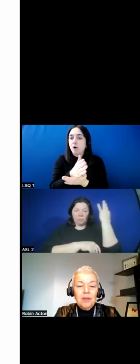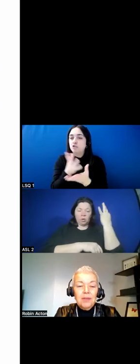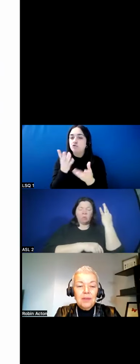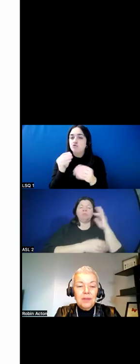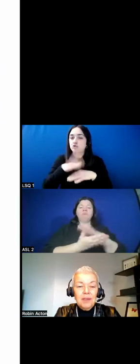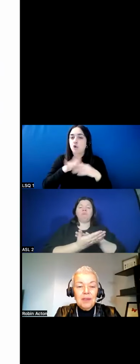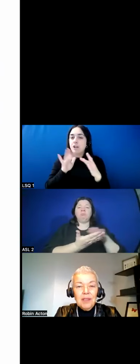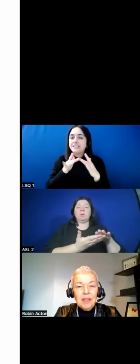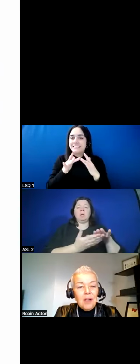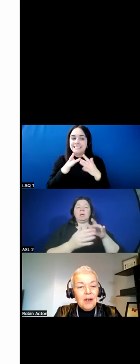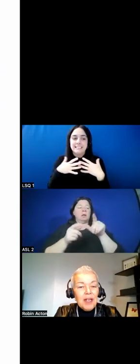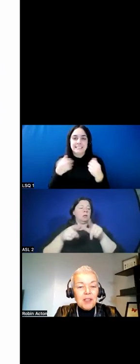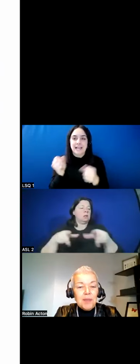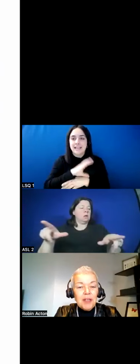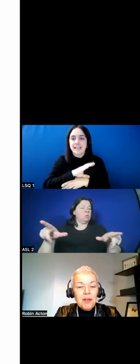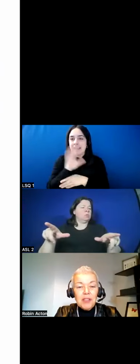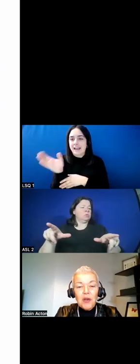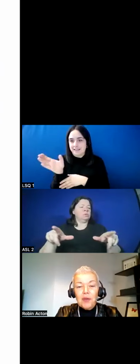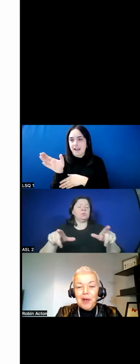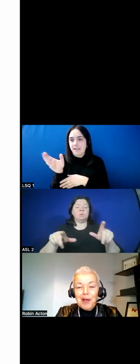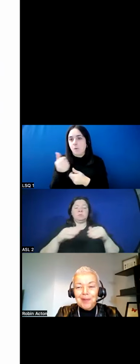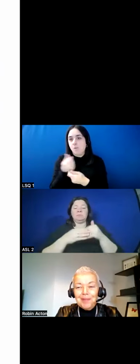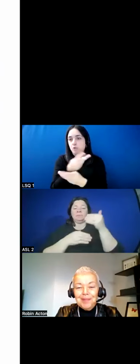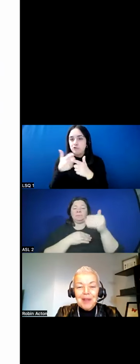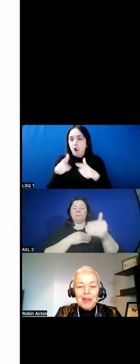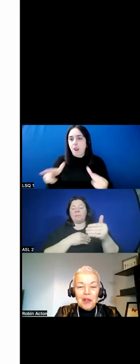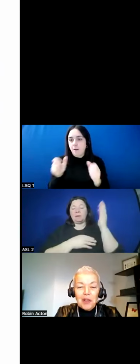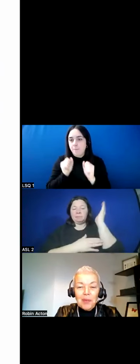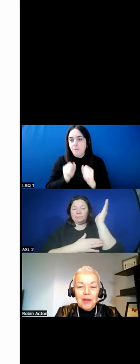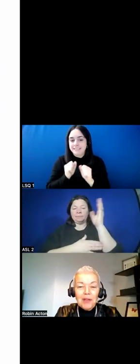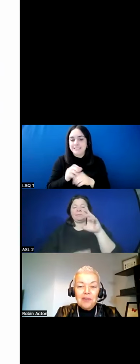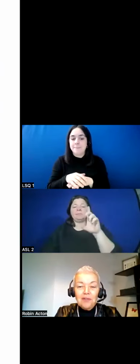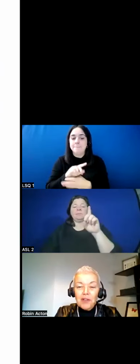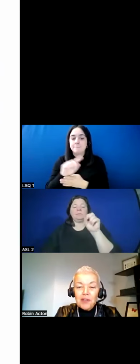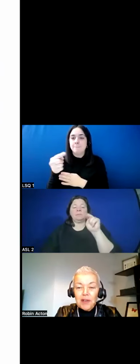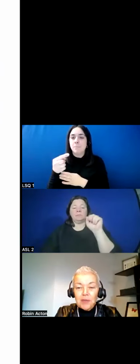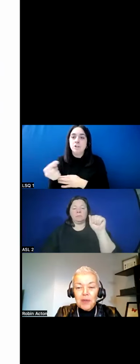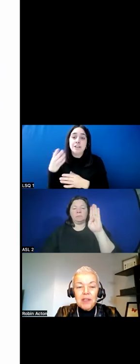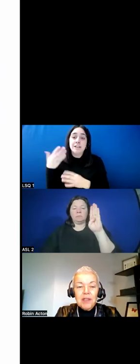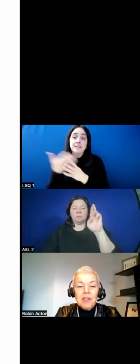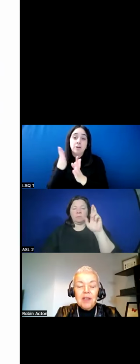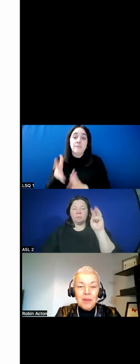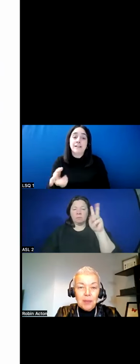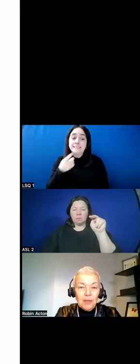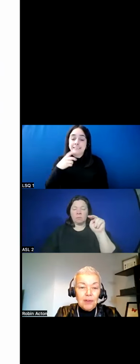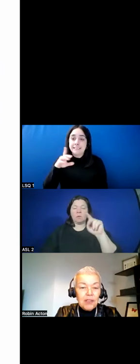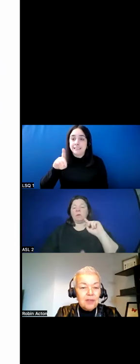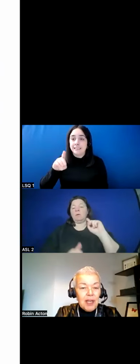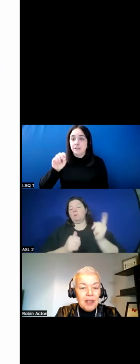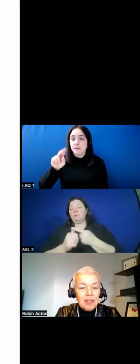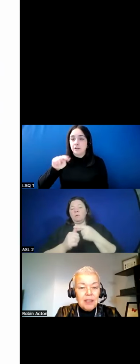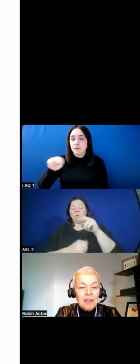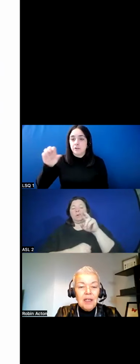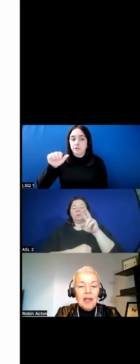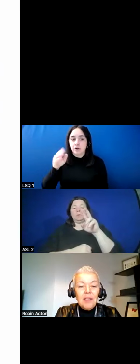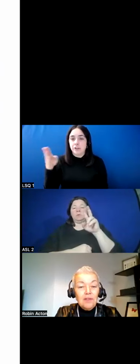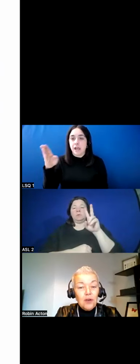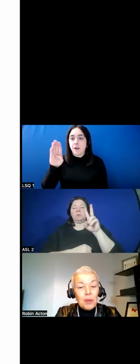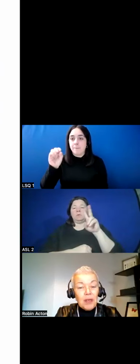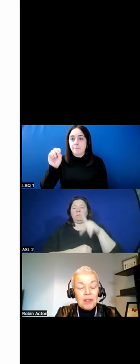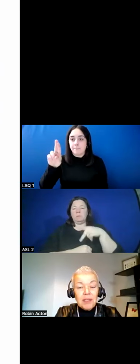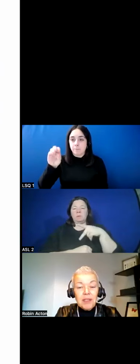en français et en langage simple. Notre prochaine intervenante est Donna Brown. Elle est première vice-présidente de Personnes